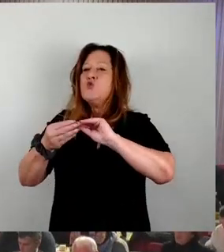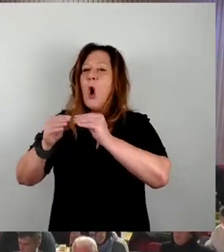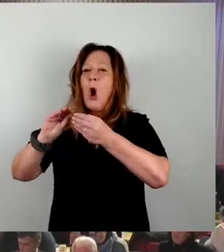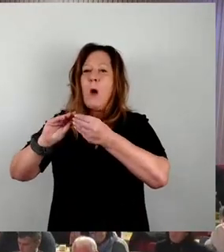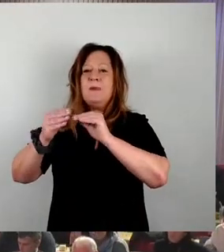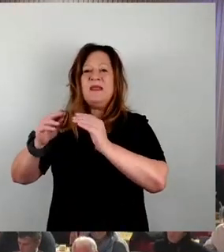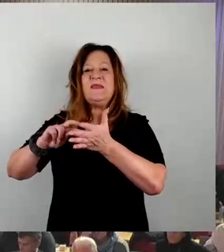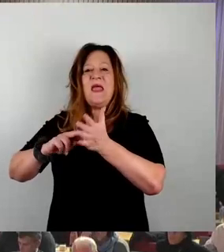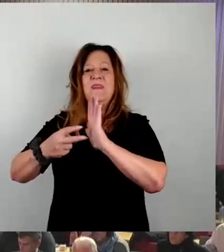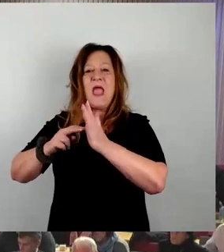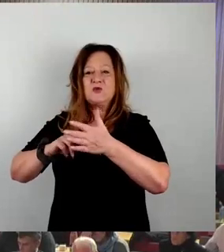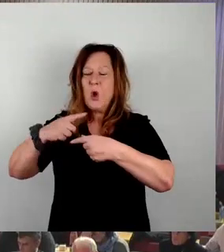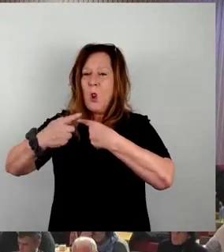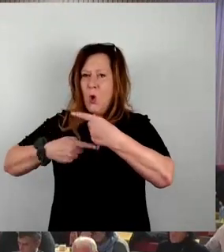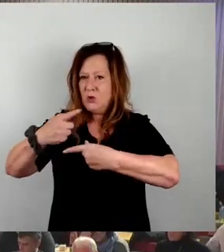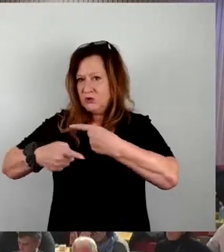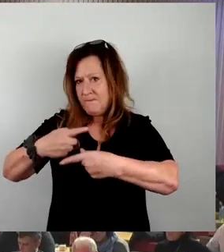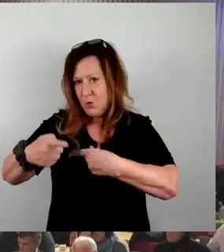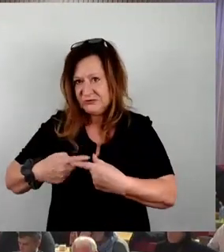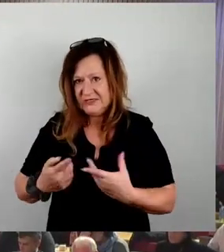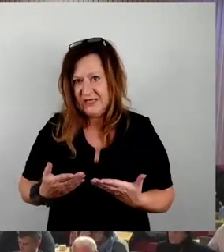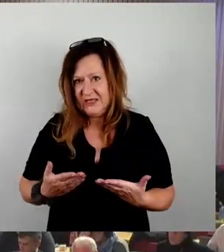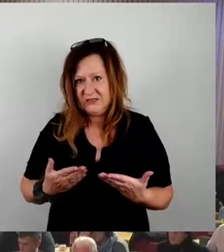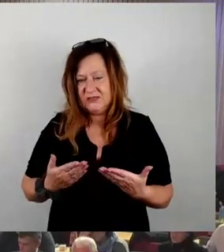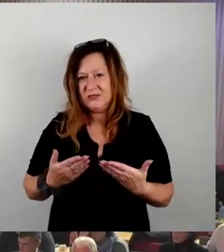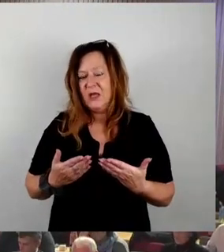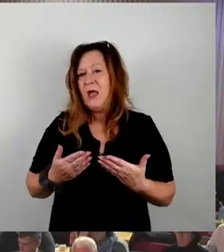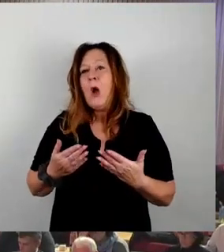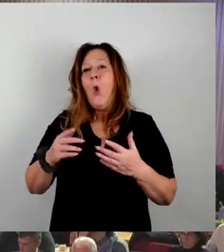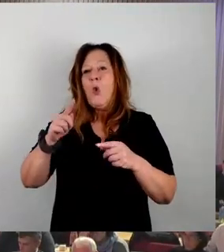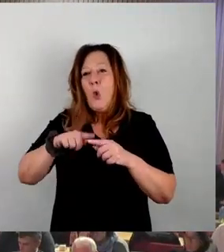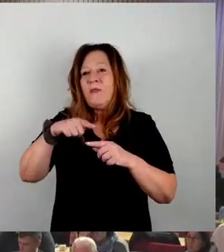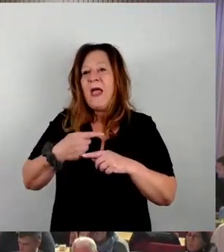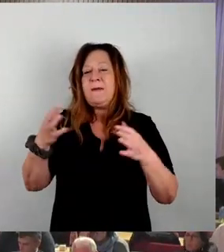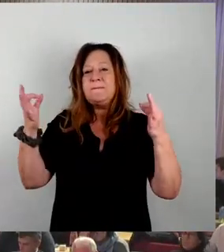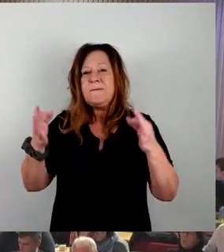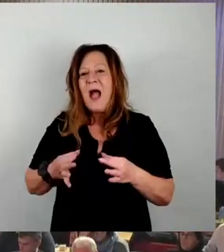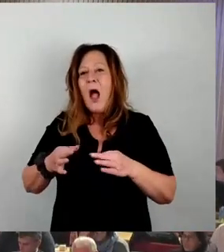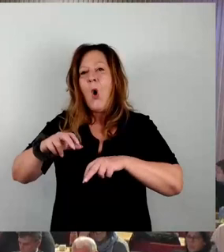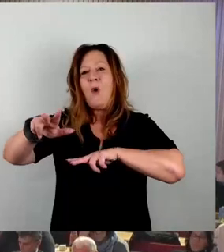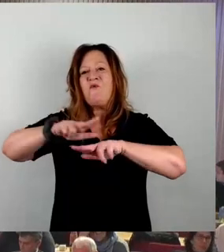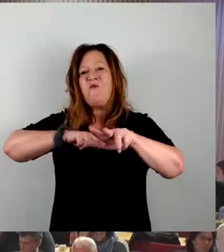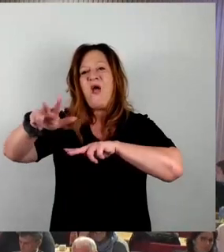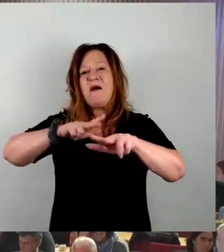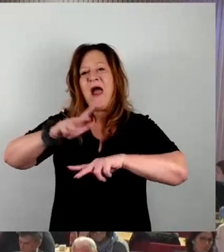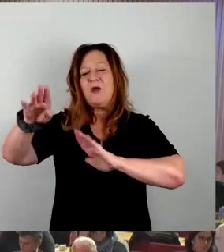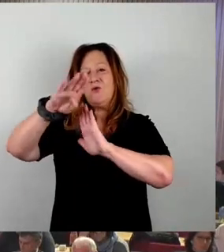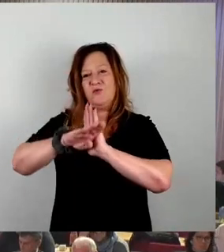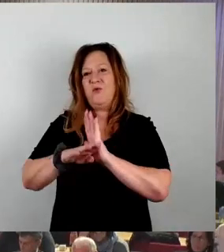handeln und man müsste aber eine Verwaltungsverordnung einhalten. So, jetzt haben wir